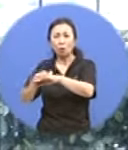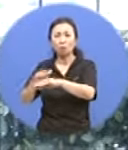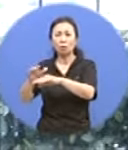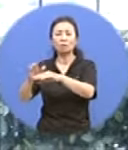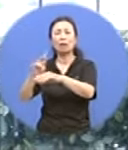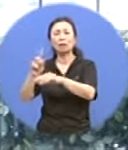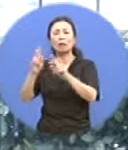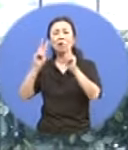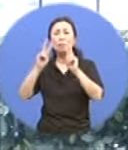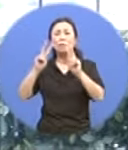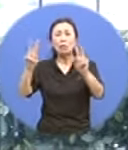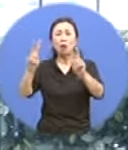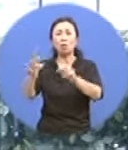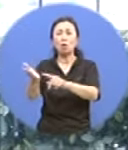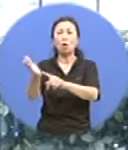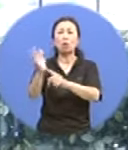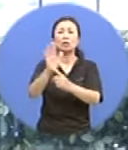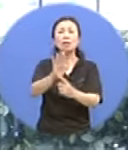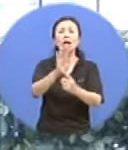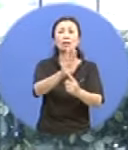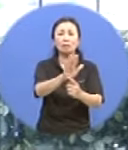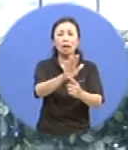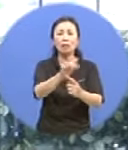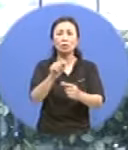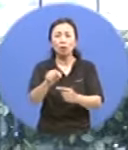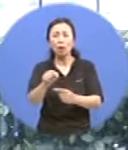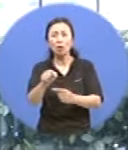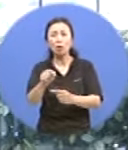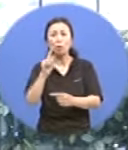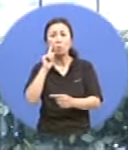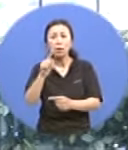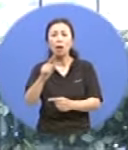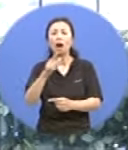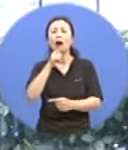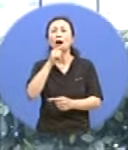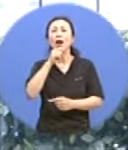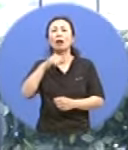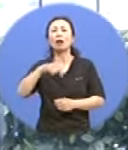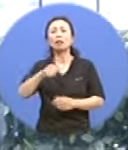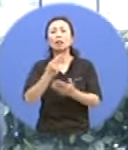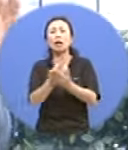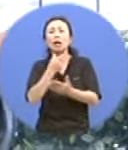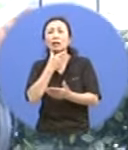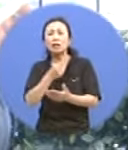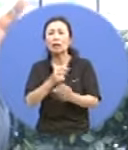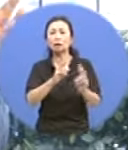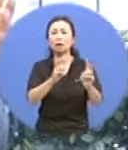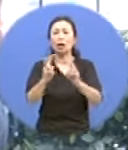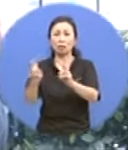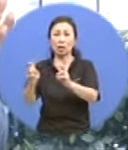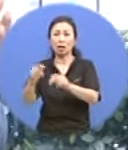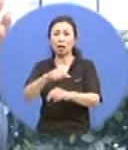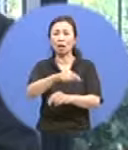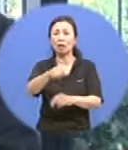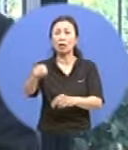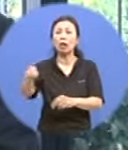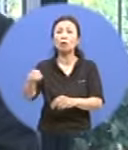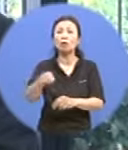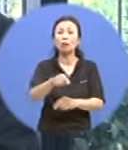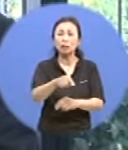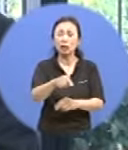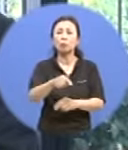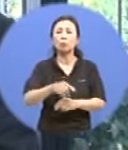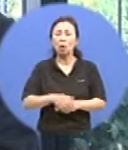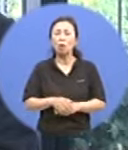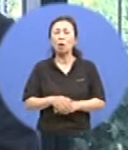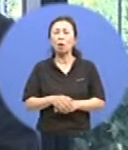ら、それに乗ってくる企業あるいは人には、もちろん自分もリスクを取ってもらうけれども、そのリスク